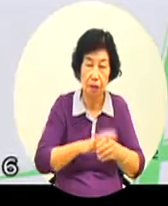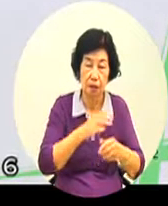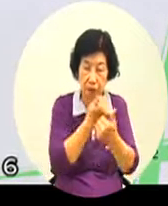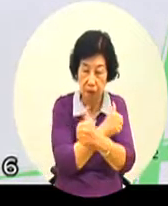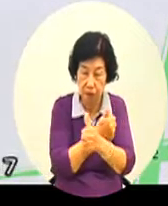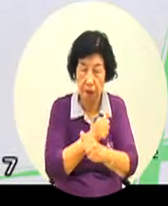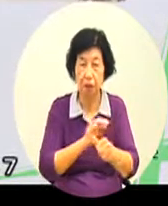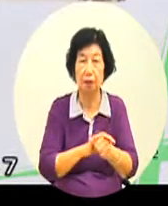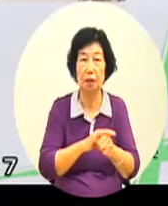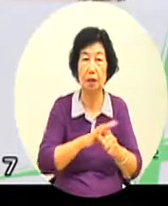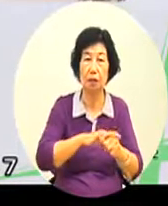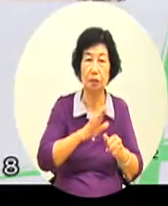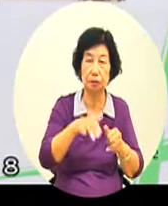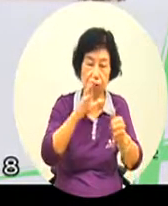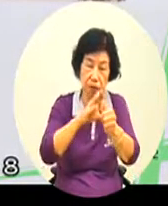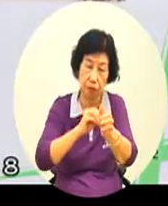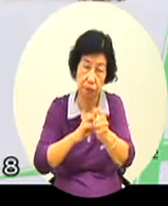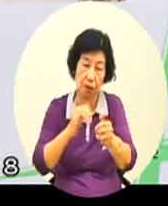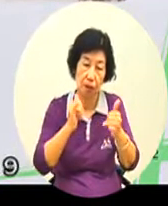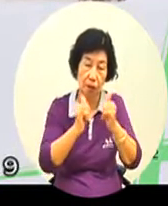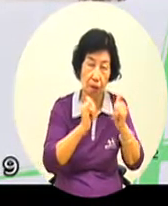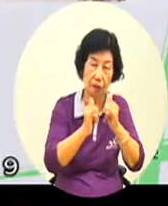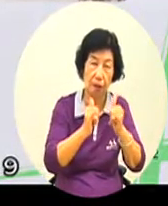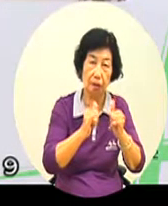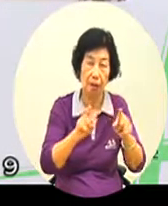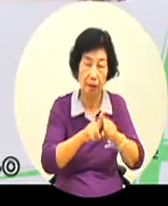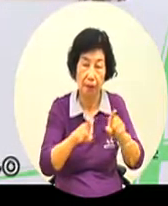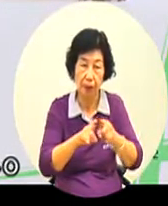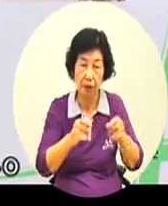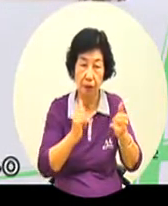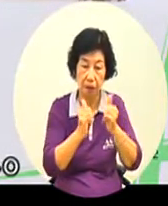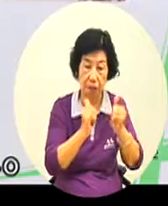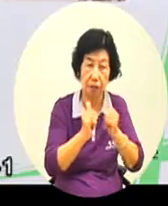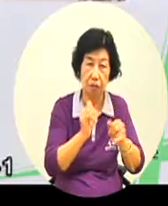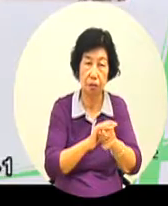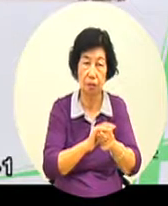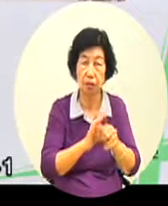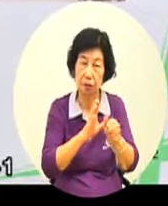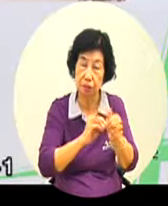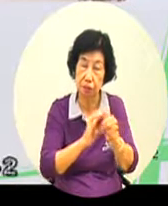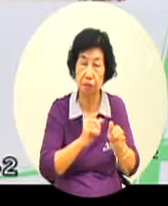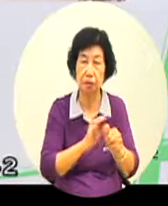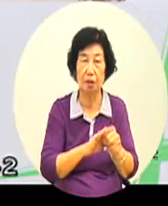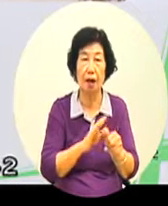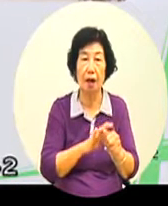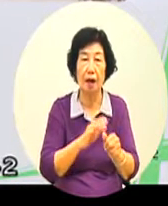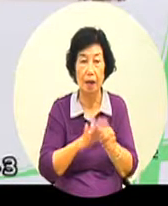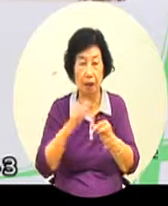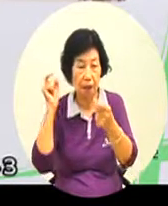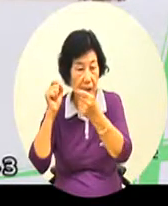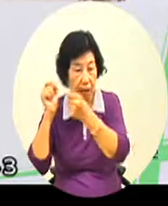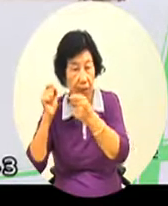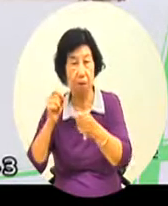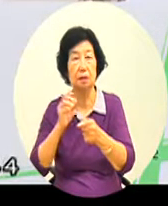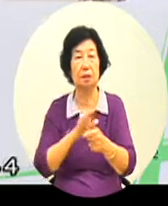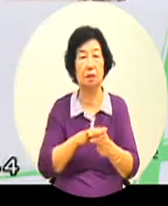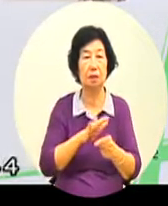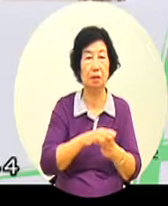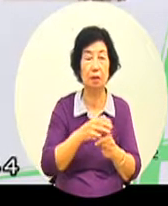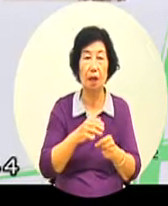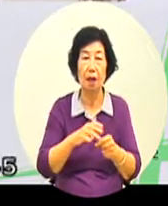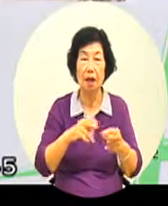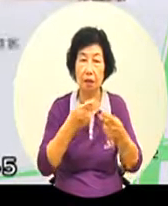朋友可以很亲近的来认识客家、了解客家，进而来跟客家做朋友哈。